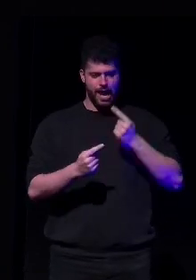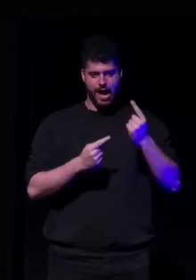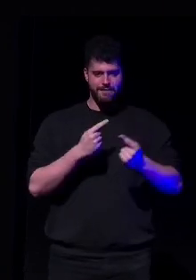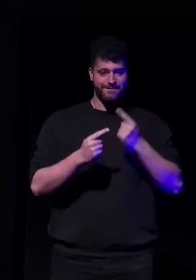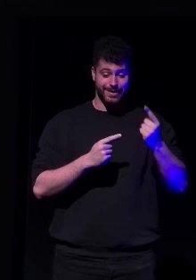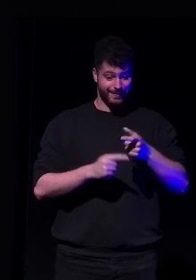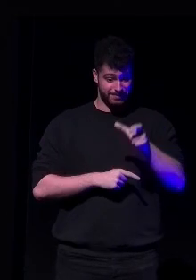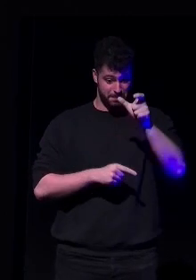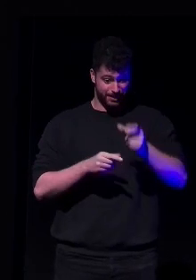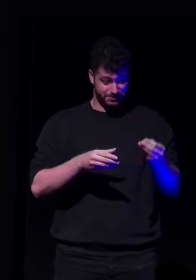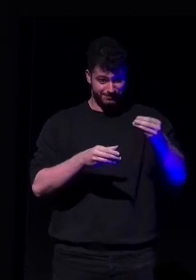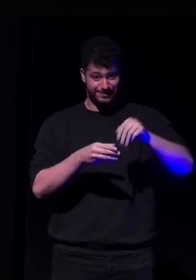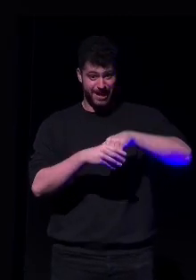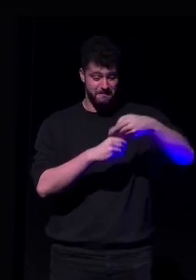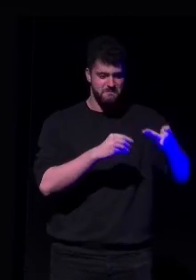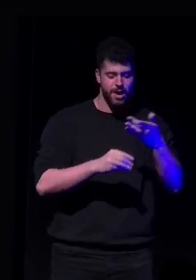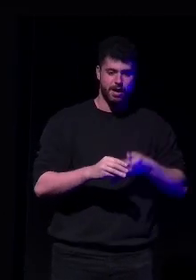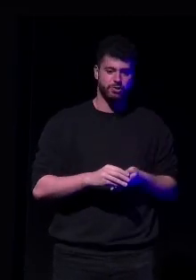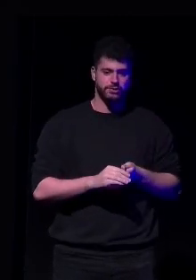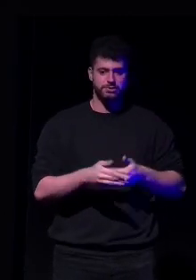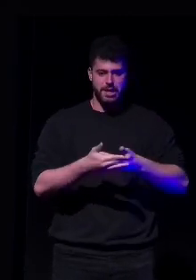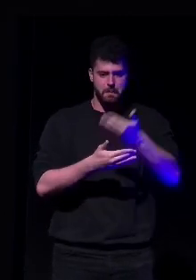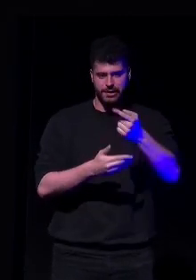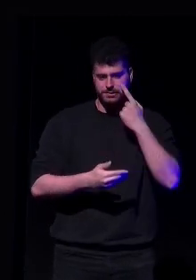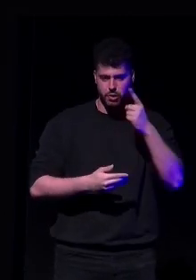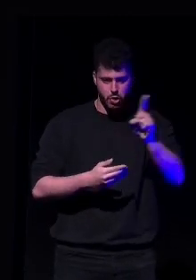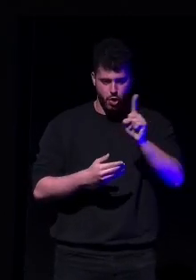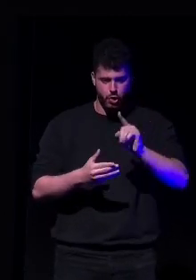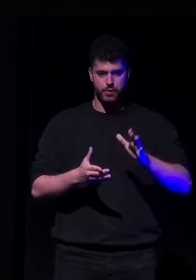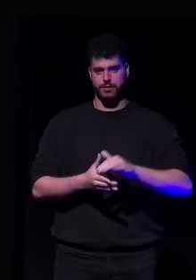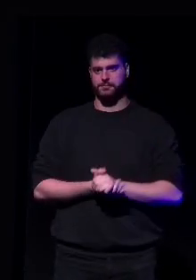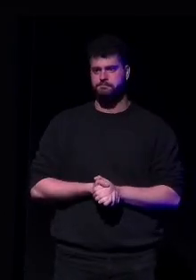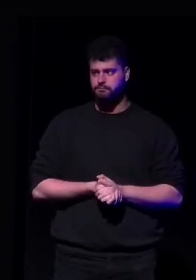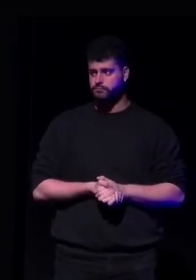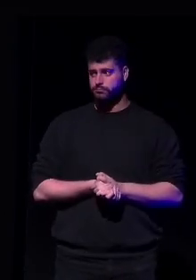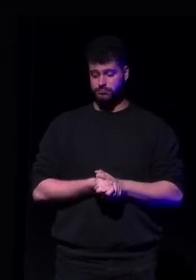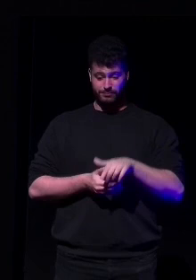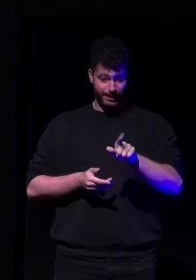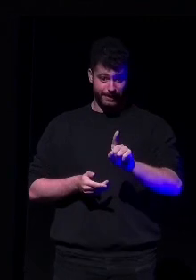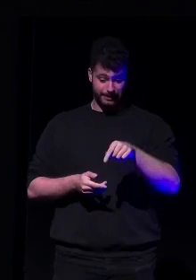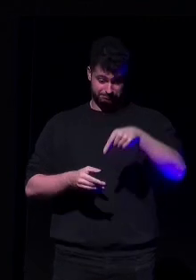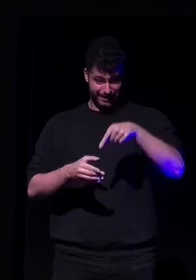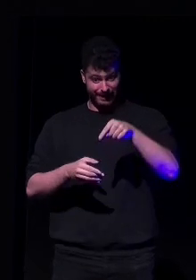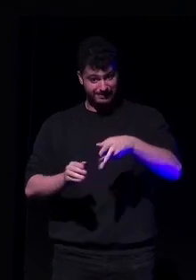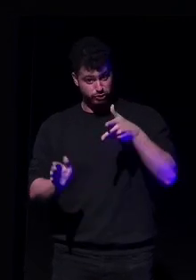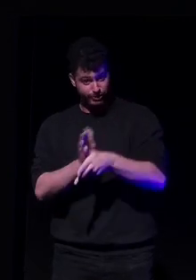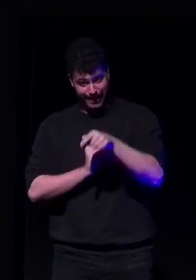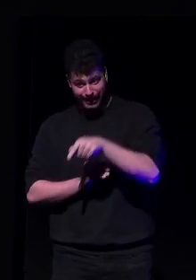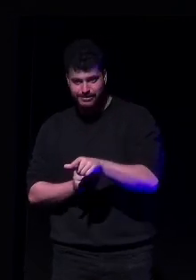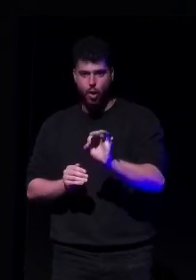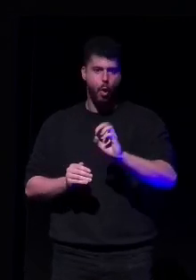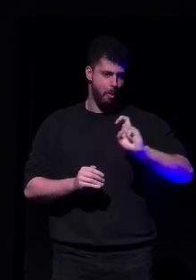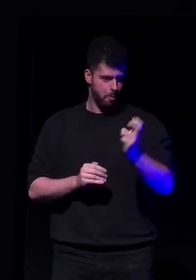tant d'accés a la premsa i, doncs, en aquest cas les he volgut reflectir en aquest reportatge, aquestes entre moltes altres que ara no les mencionaré totes.